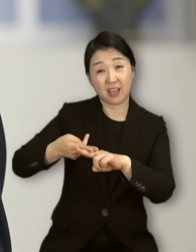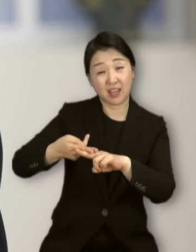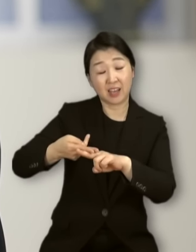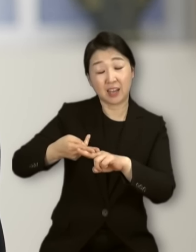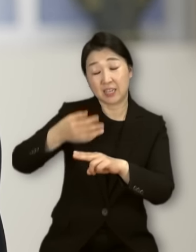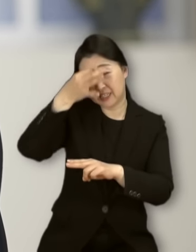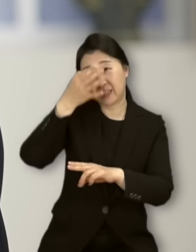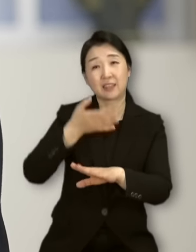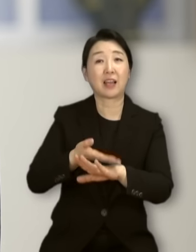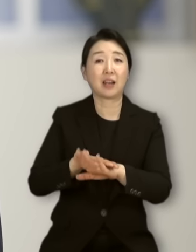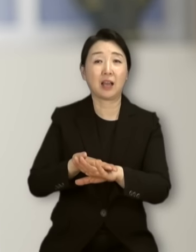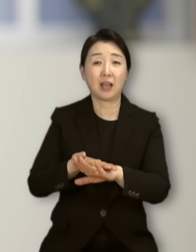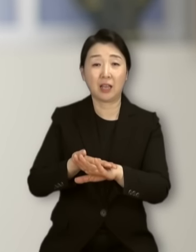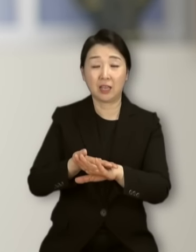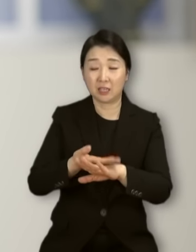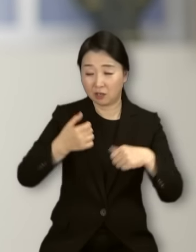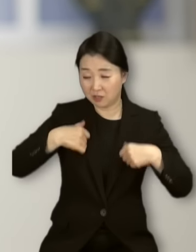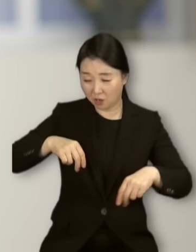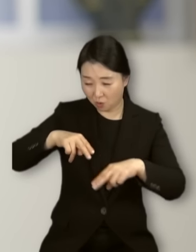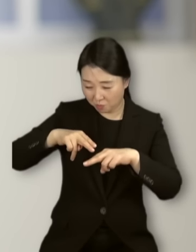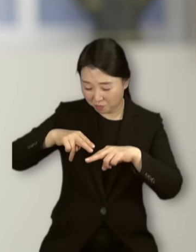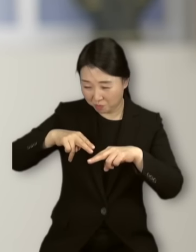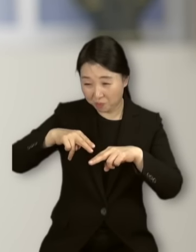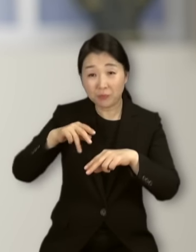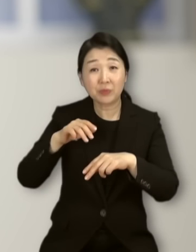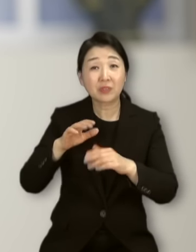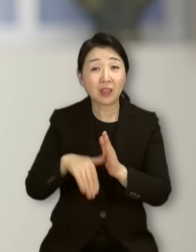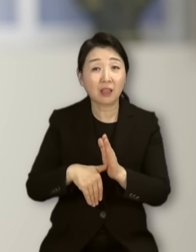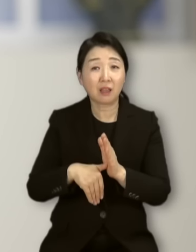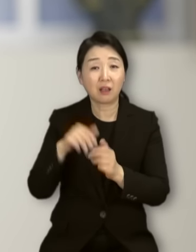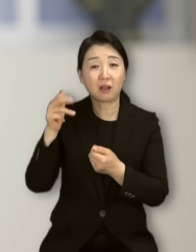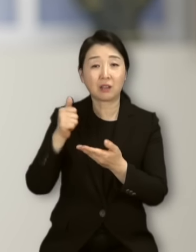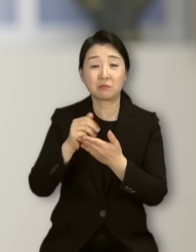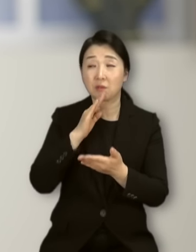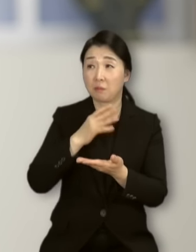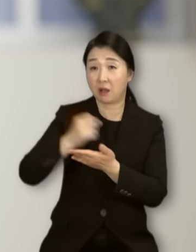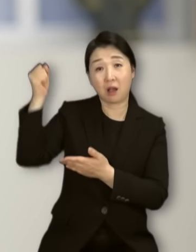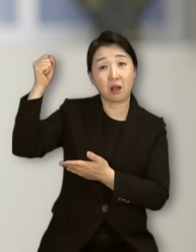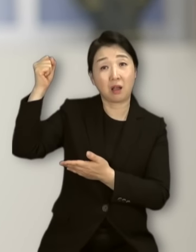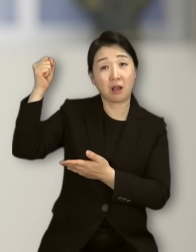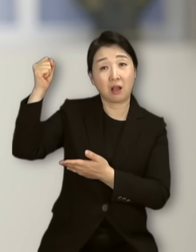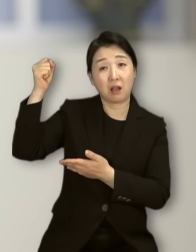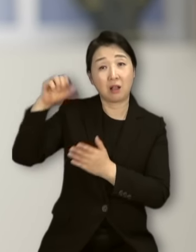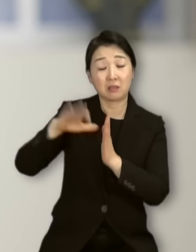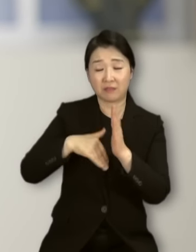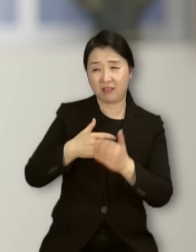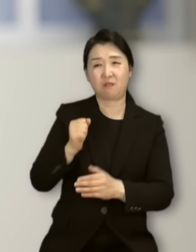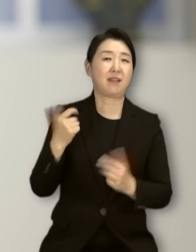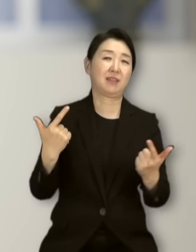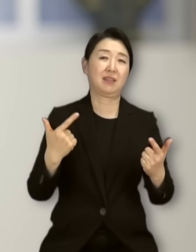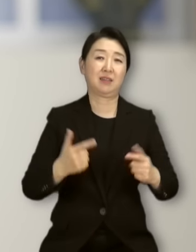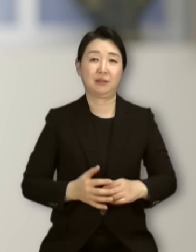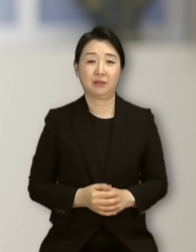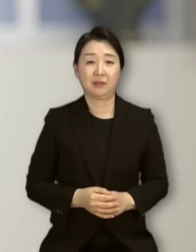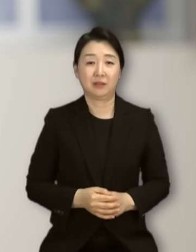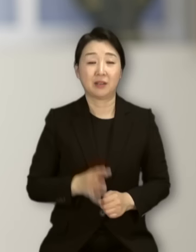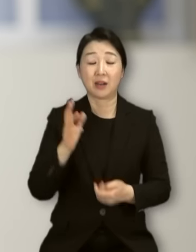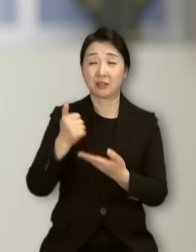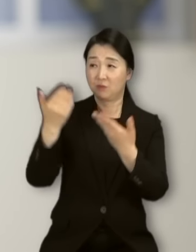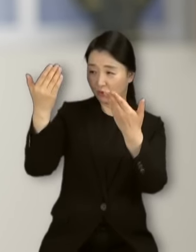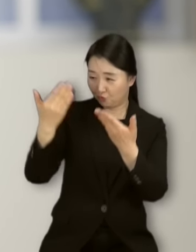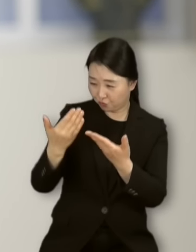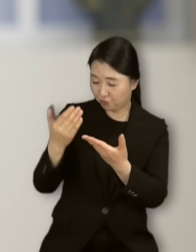가져가면 내게 아니더라고요 맞아 하나님이 주실 때 우리가 감사하고 진짜 은혜 속에서 어떤 일을 할